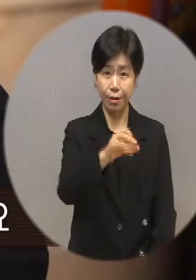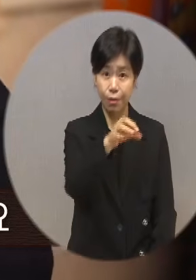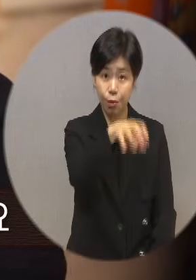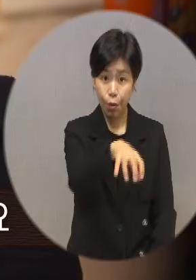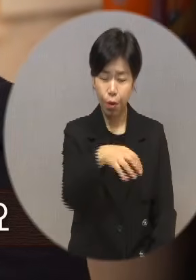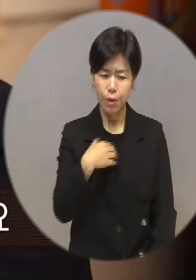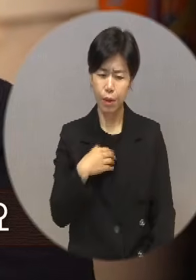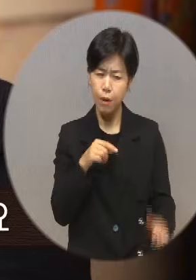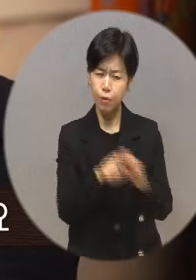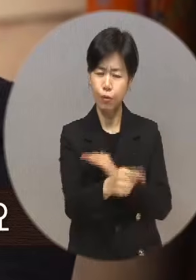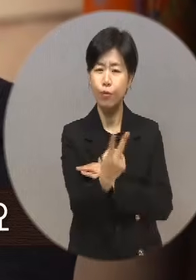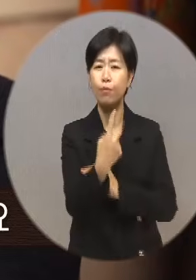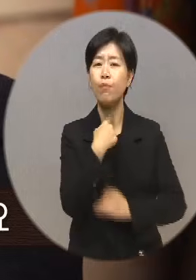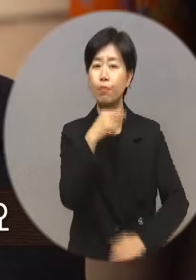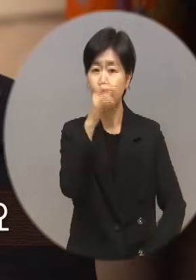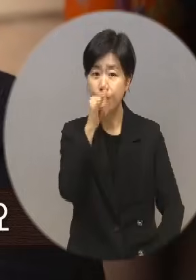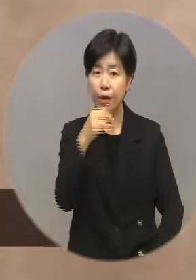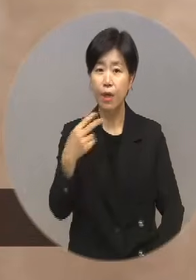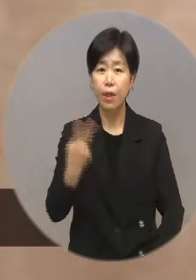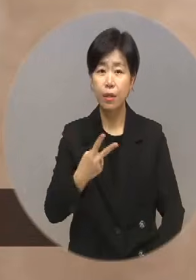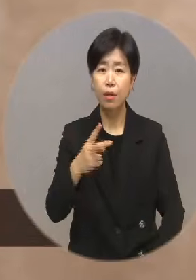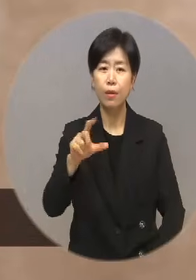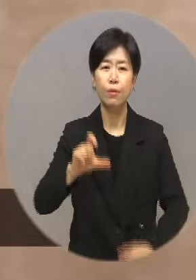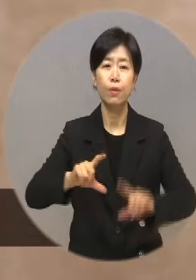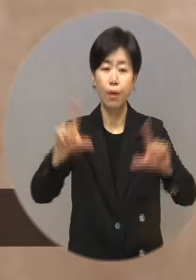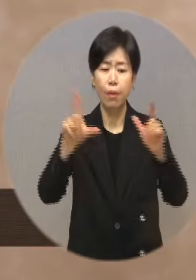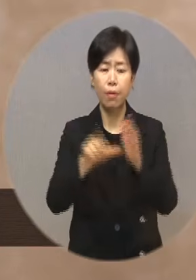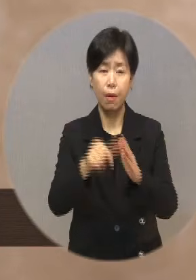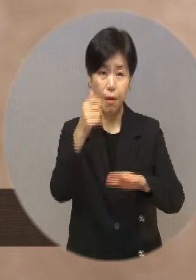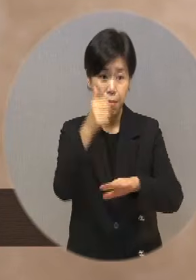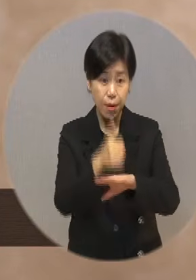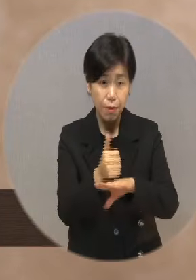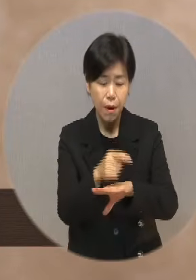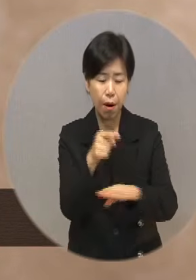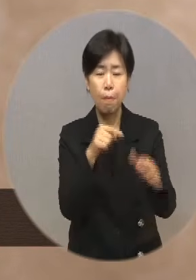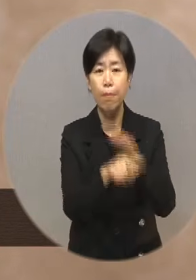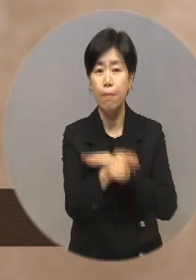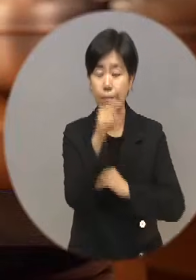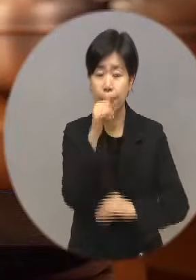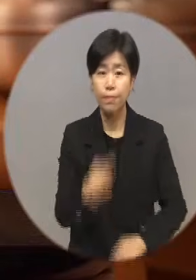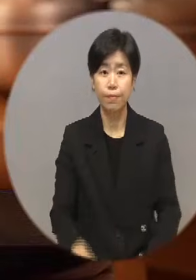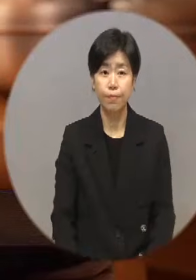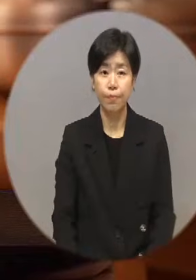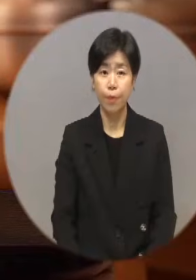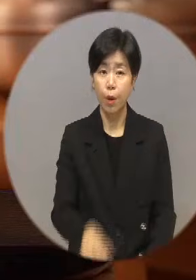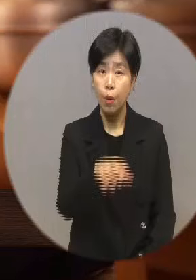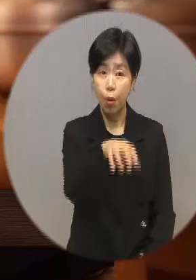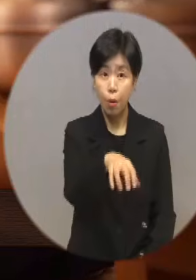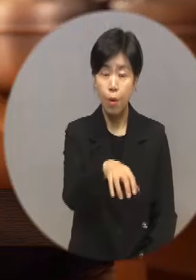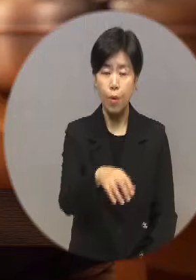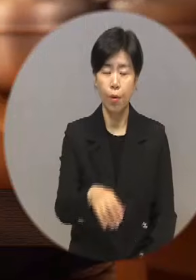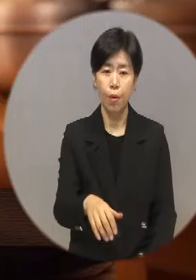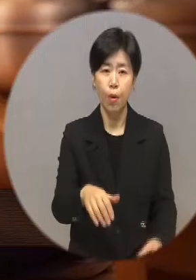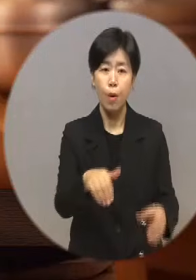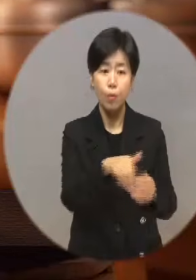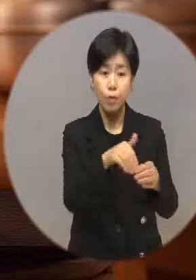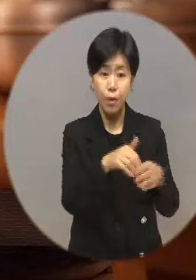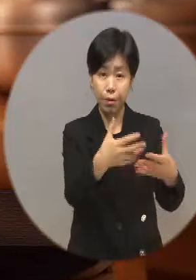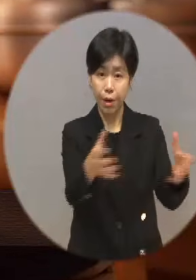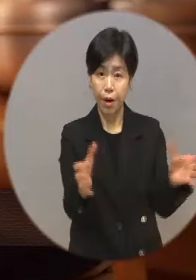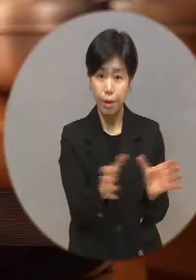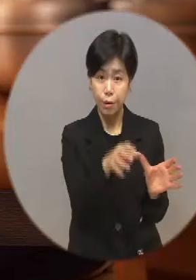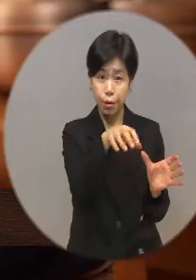간 게 2015년 개성공단 닫히는 날. 근데 그때 그 개성의 민속마을에서 식사를 하는데